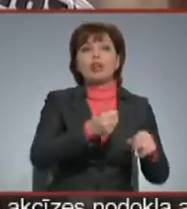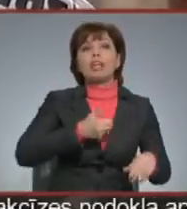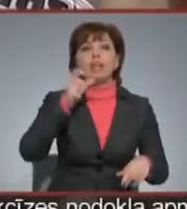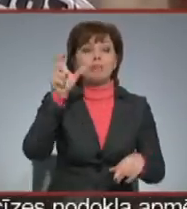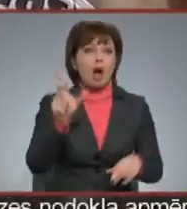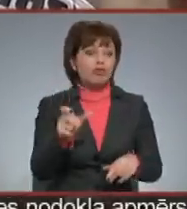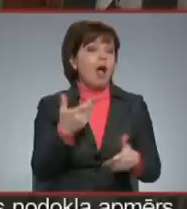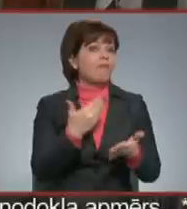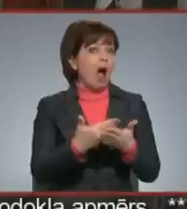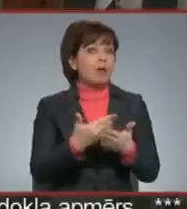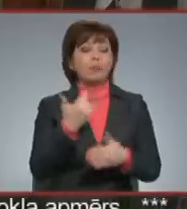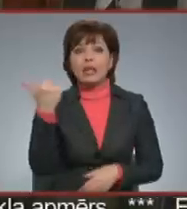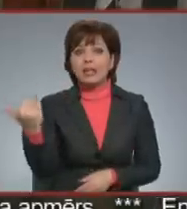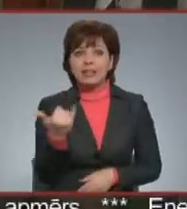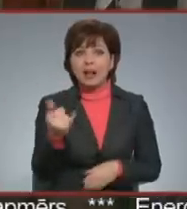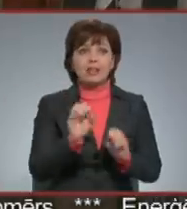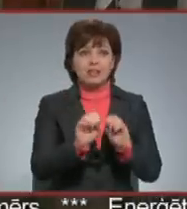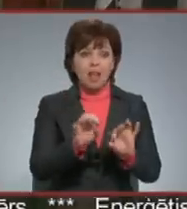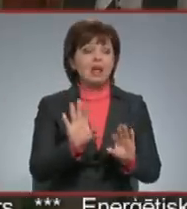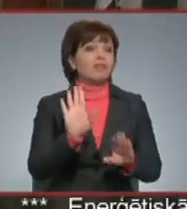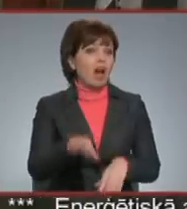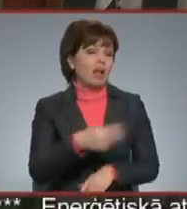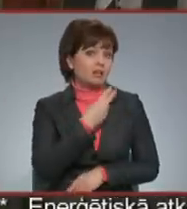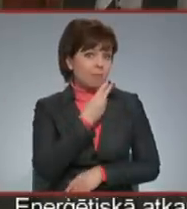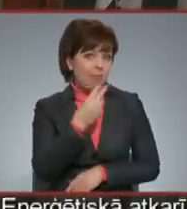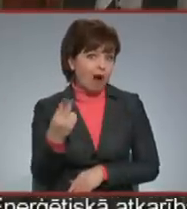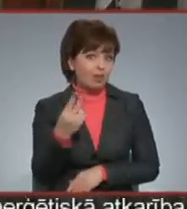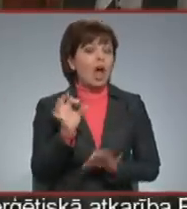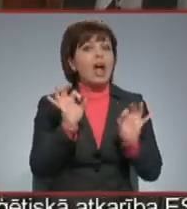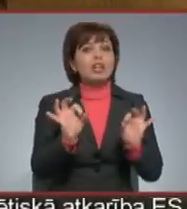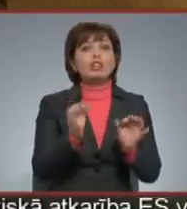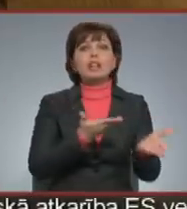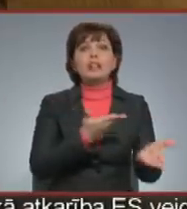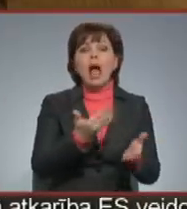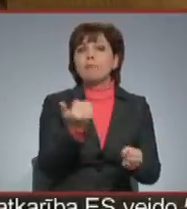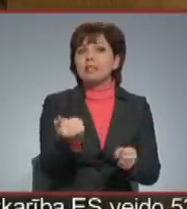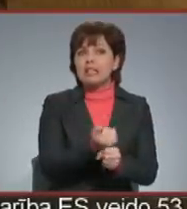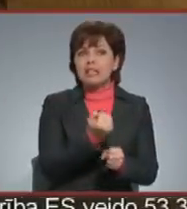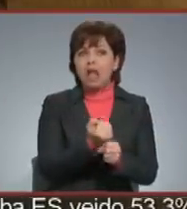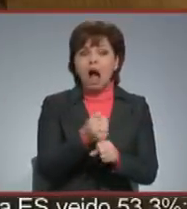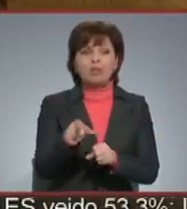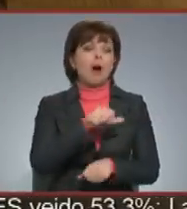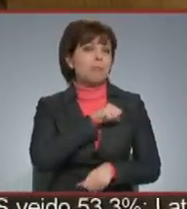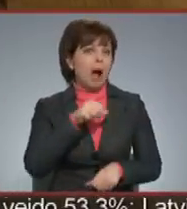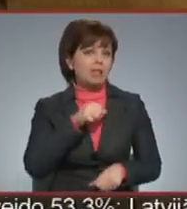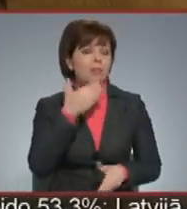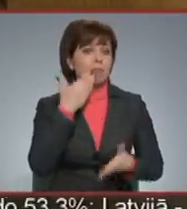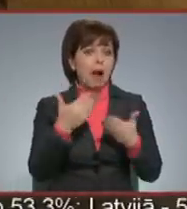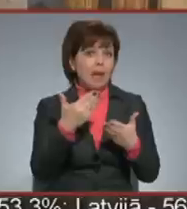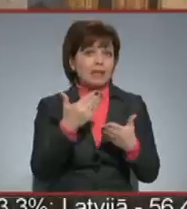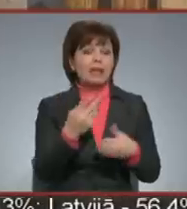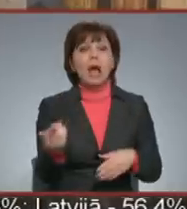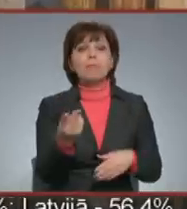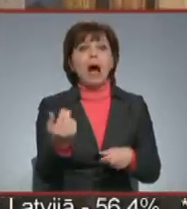kāds interesants stāsts. Ar laiku te varēs arī pavērot, kā īsti slēpes top. Nils stāsta, ka šobrīd pats arī mēģina vienu pāri